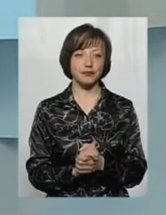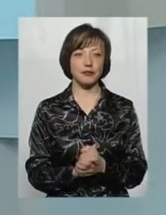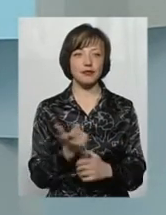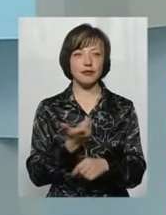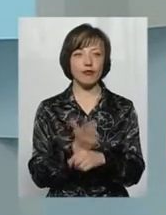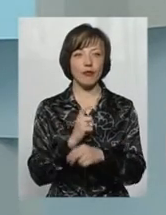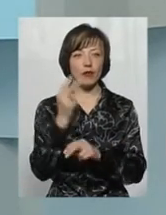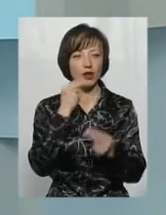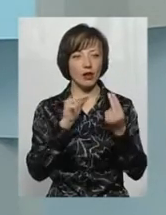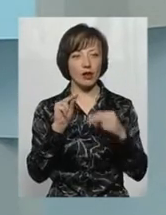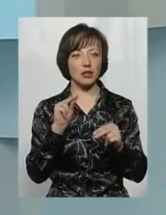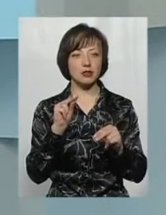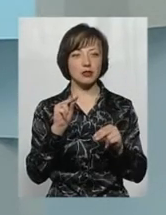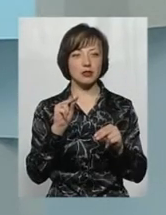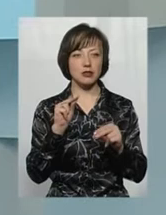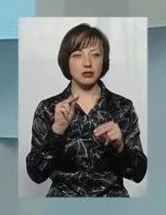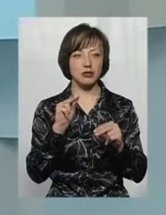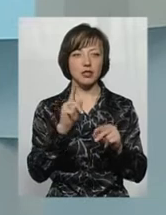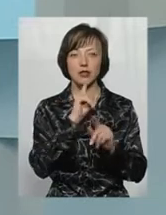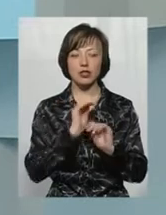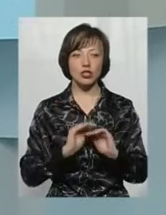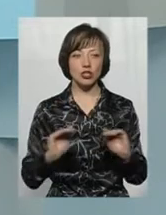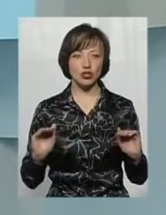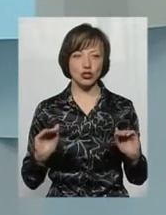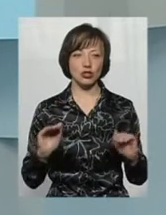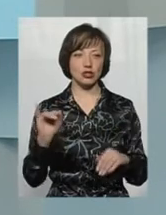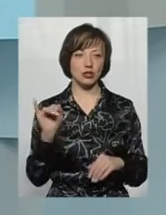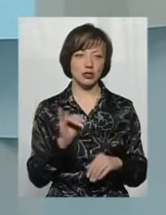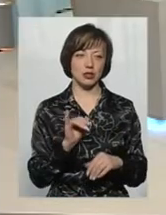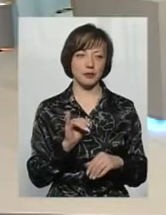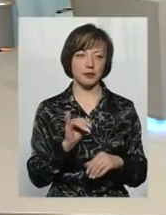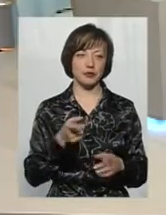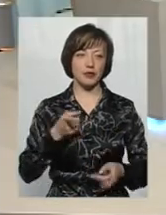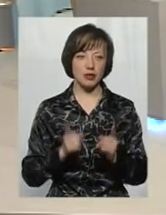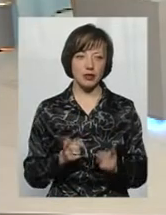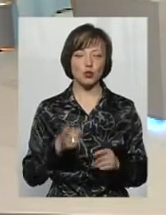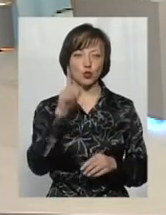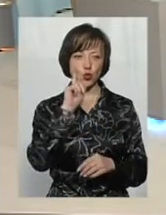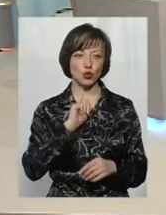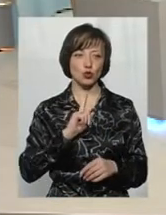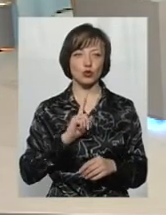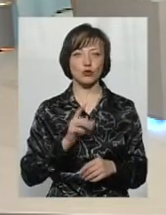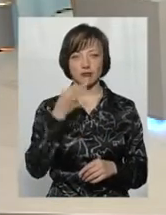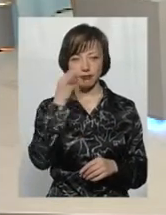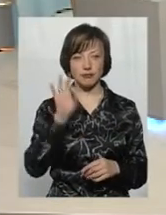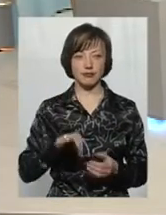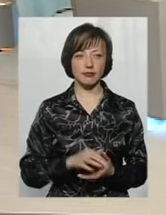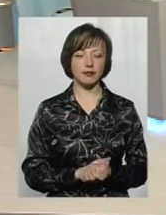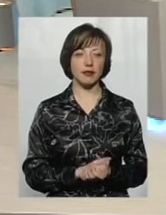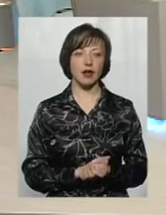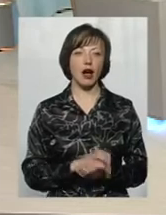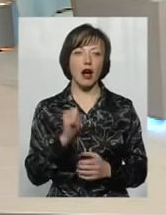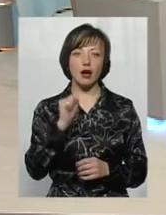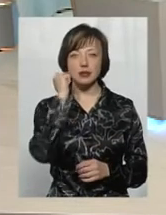Набагато краще, по-перше, він набагато тихіше їде і, дійсно, кажу, зручніше і комфортніше. А